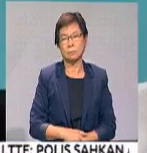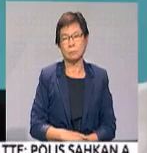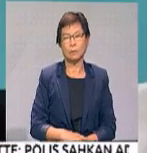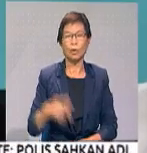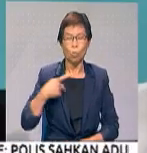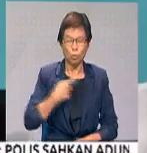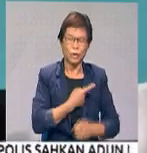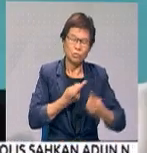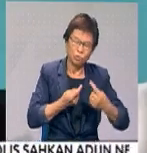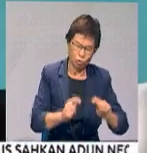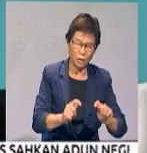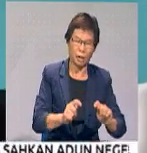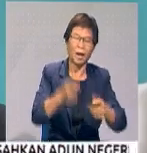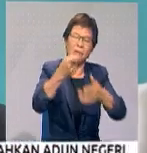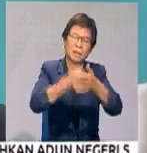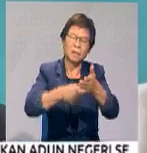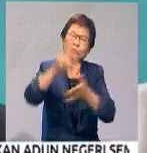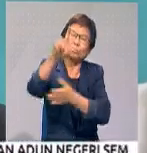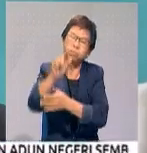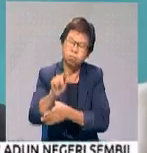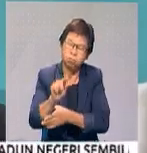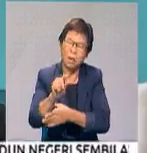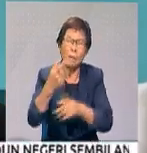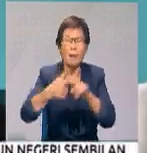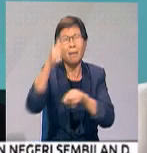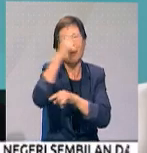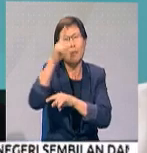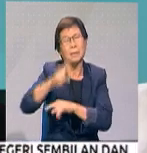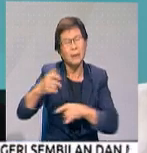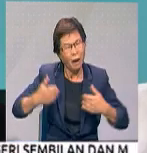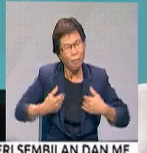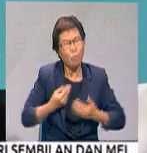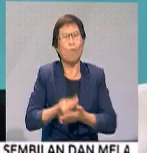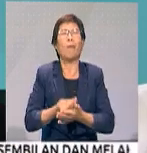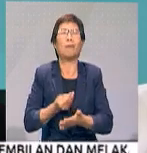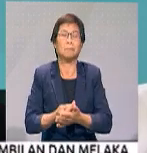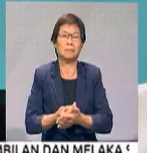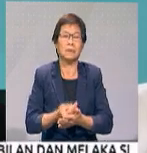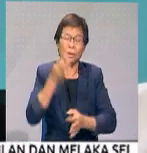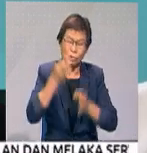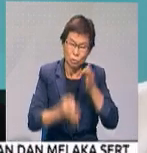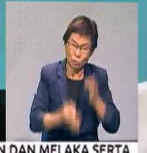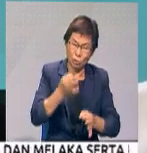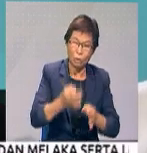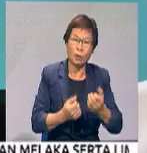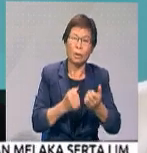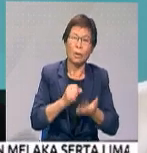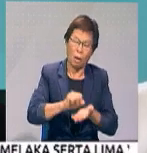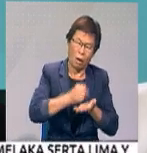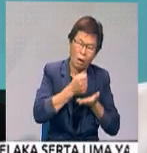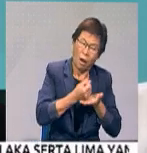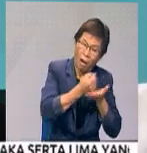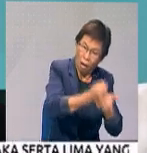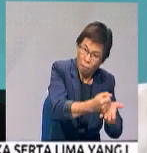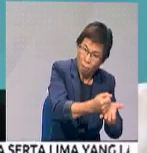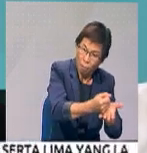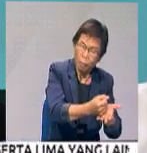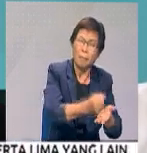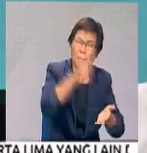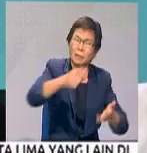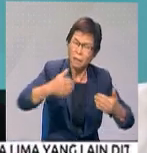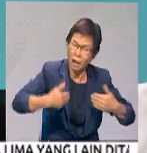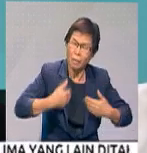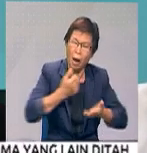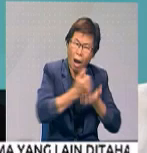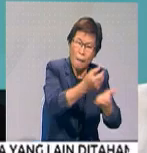We try to lower the taxes, but the government must have money. If you are going to subsidize, you must have money.